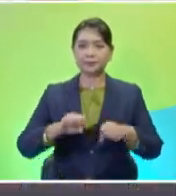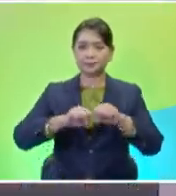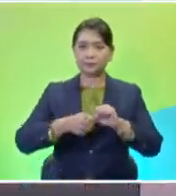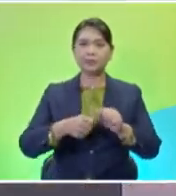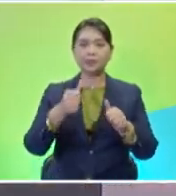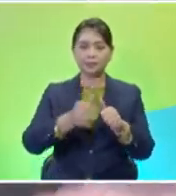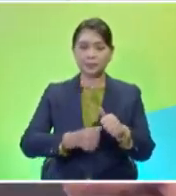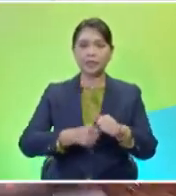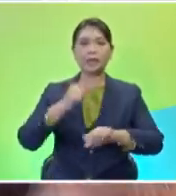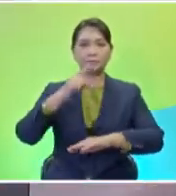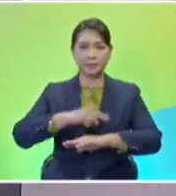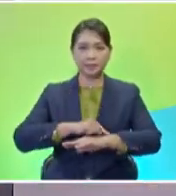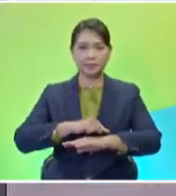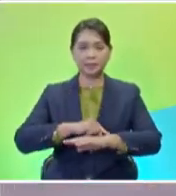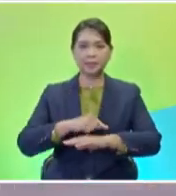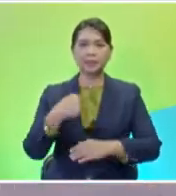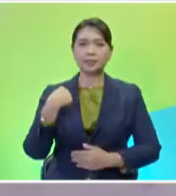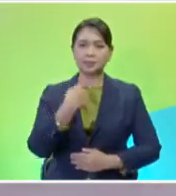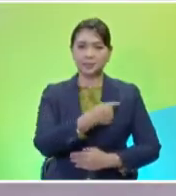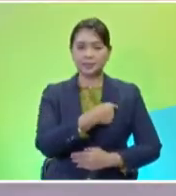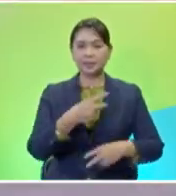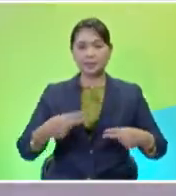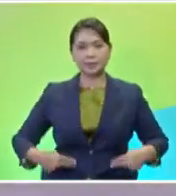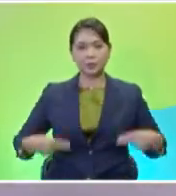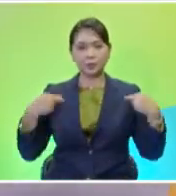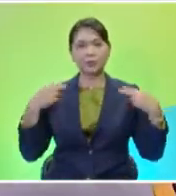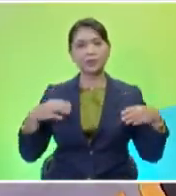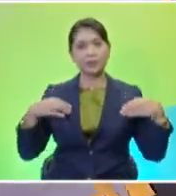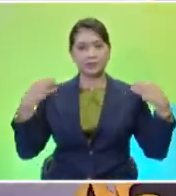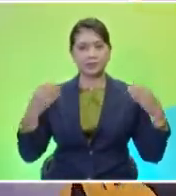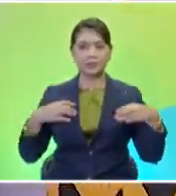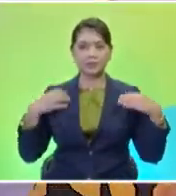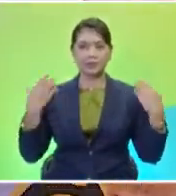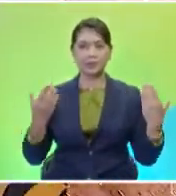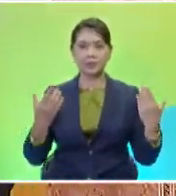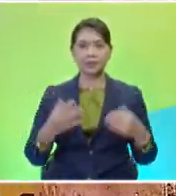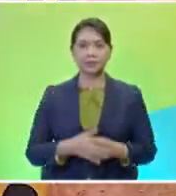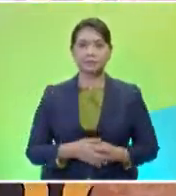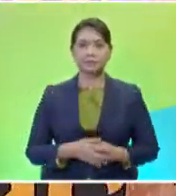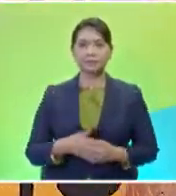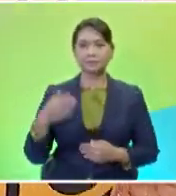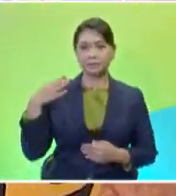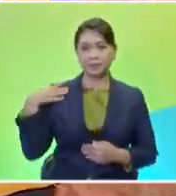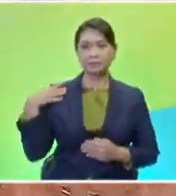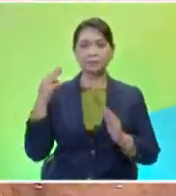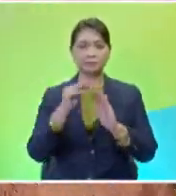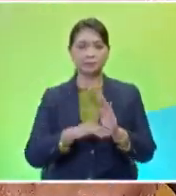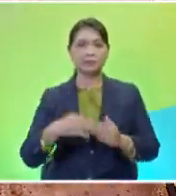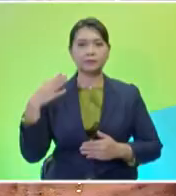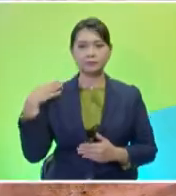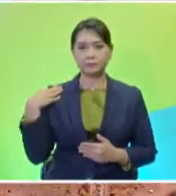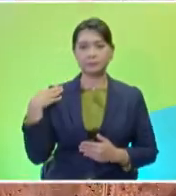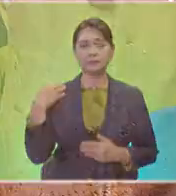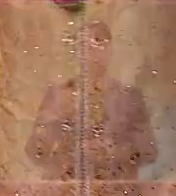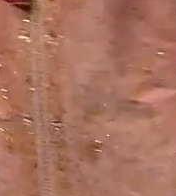setiap masa hidup ceria bahu membahu